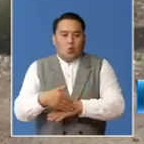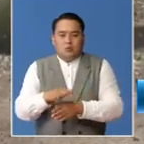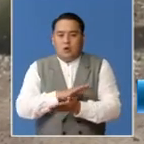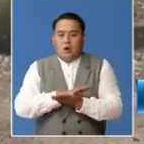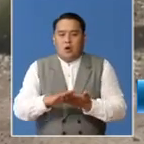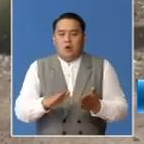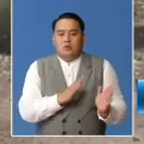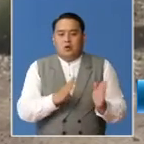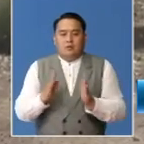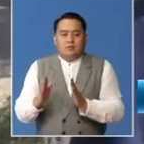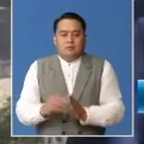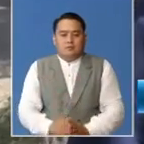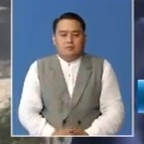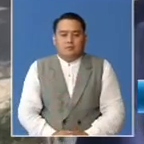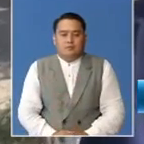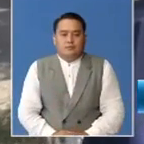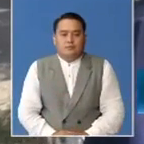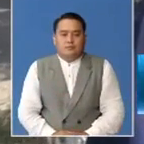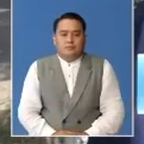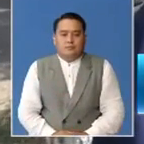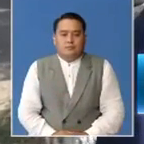выглядят опрятными.